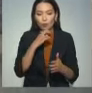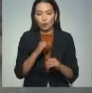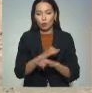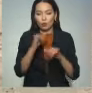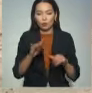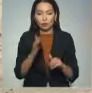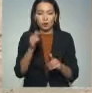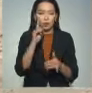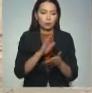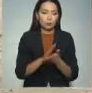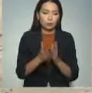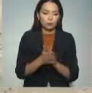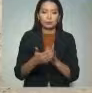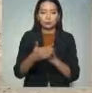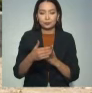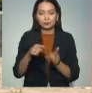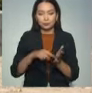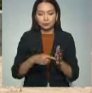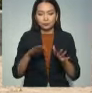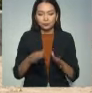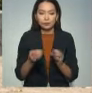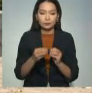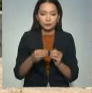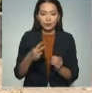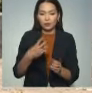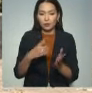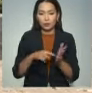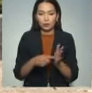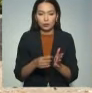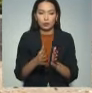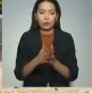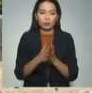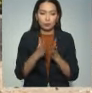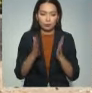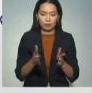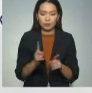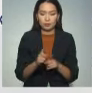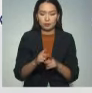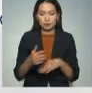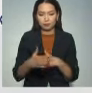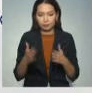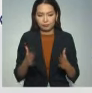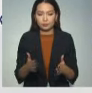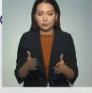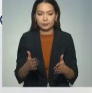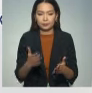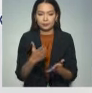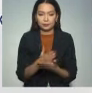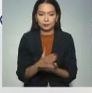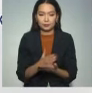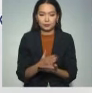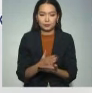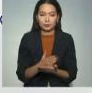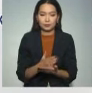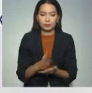сейчас в благоустроенном секторе города имеются 224 участка с более чем 2000 контейнеров. В настоящее время для последующего